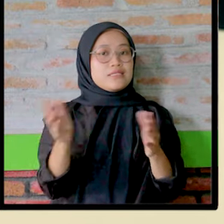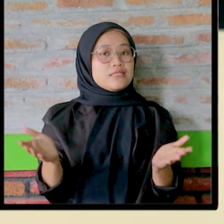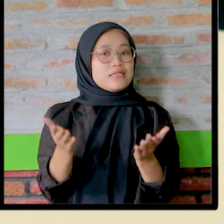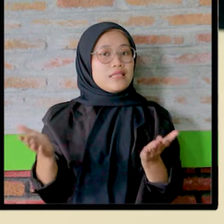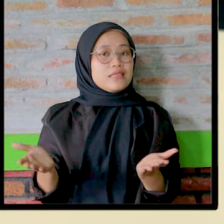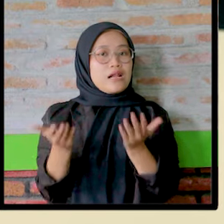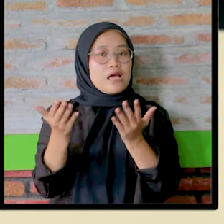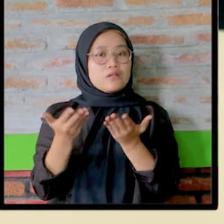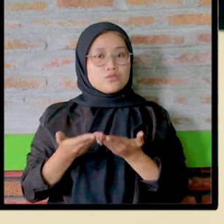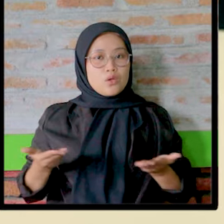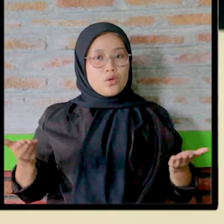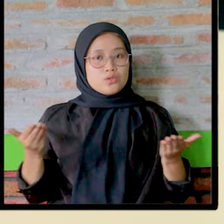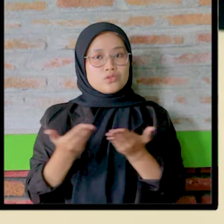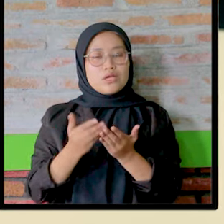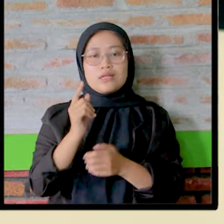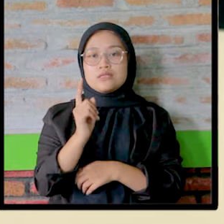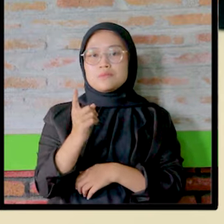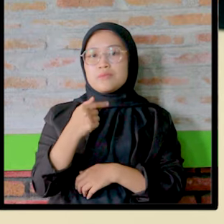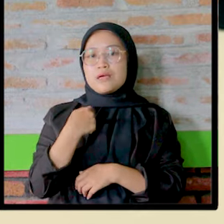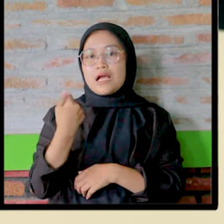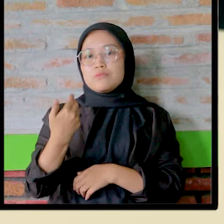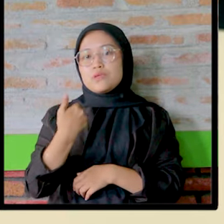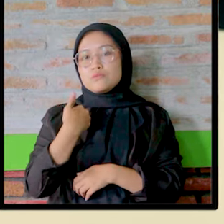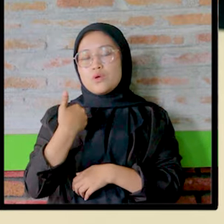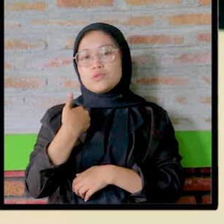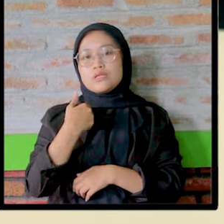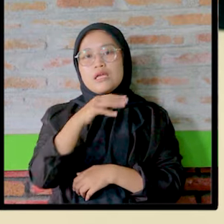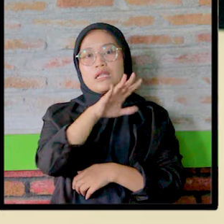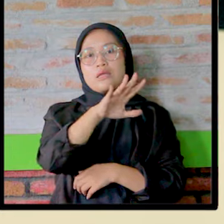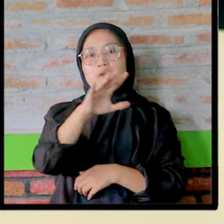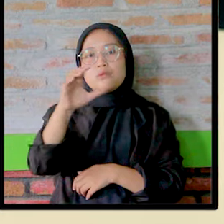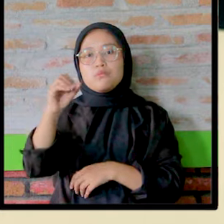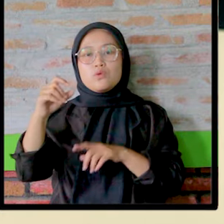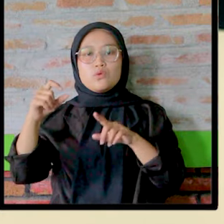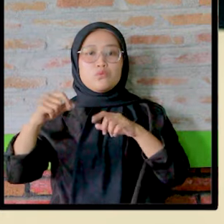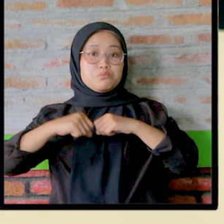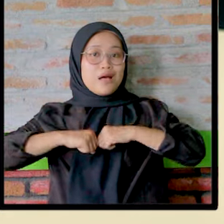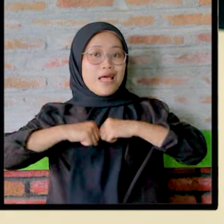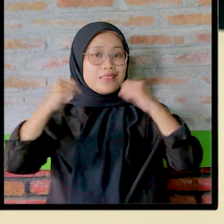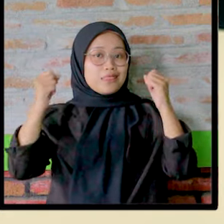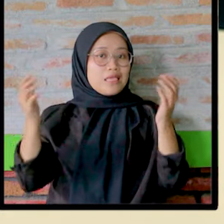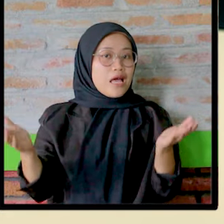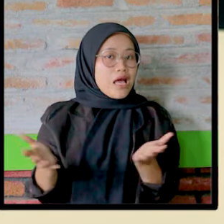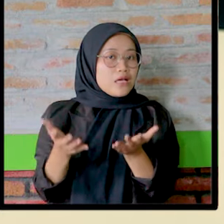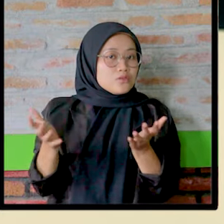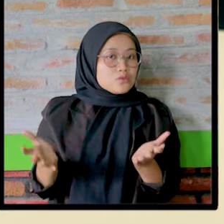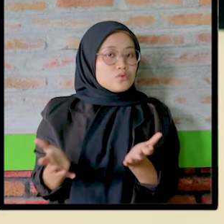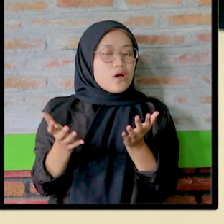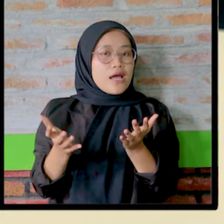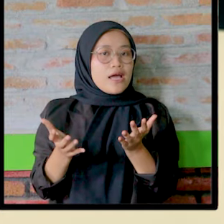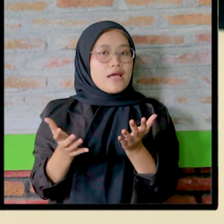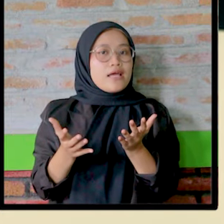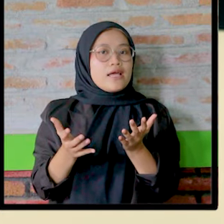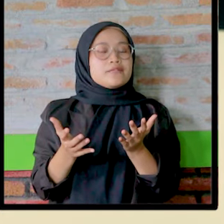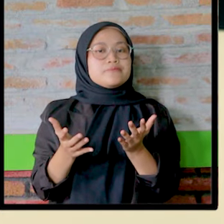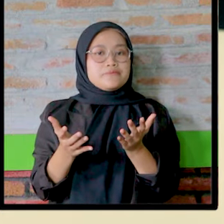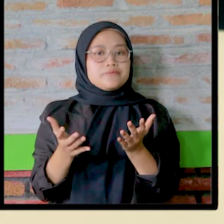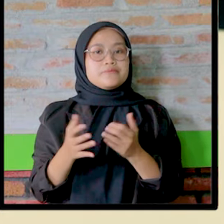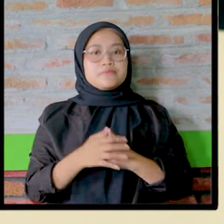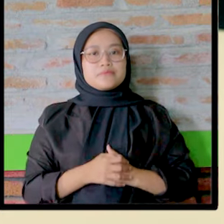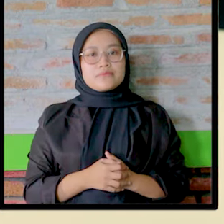punya 50 Panti Asuhan Aisiah di Jawa Tengah gitu kan